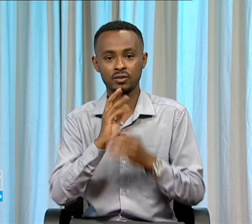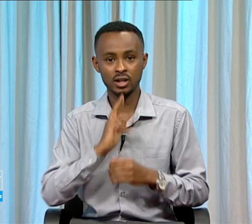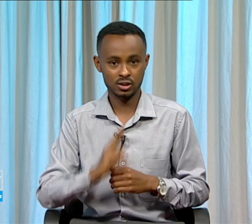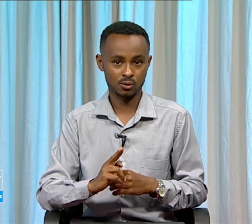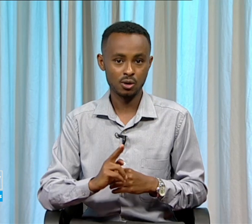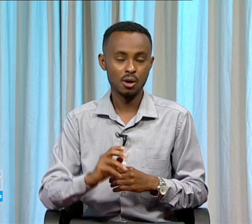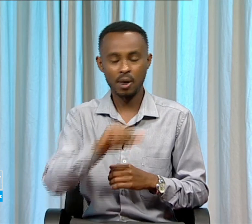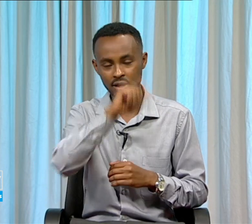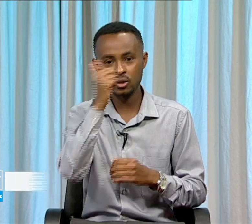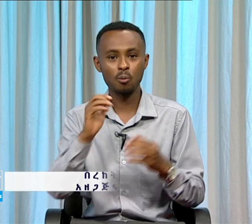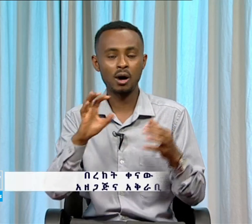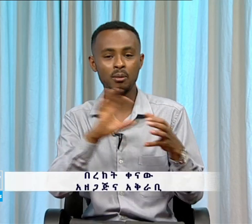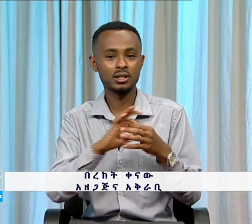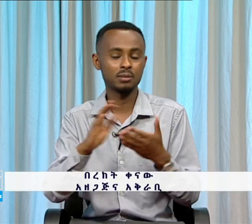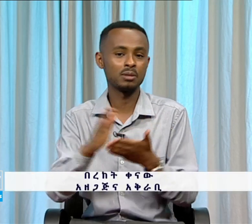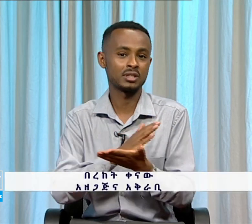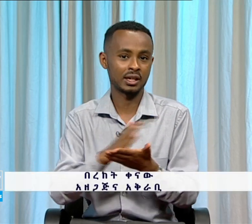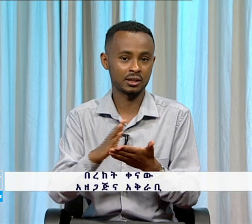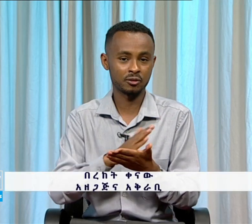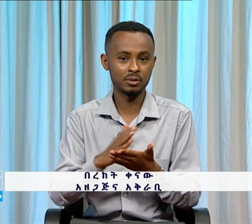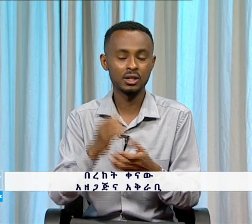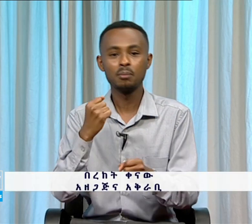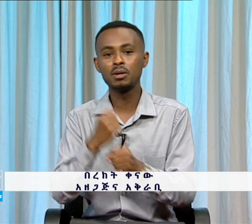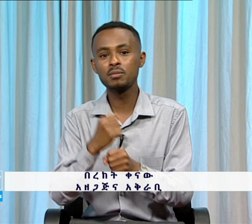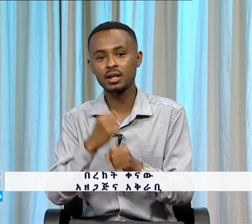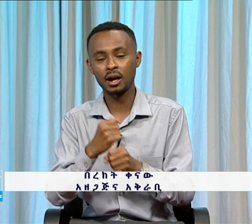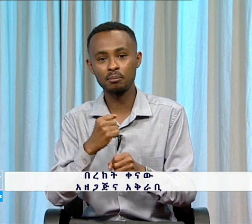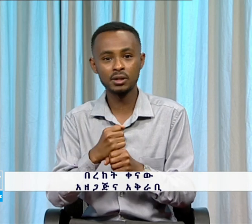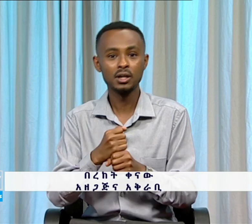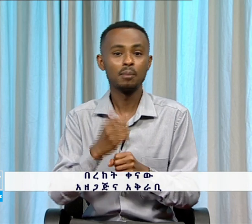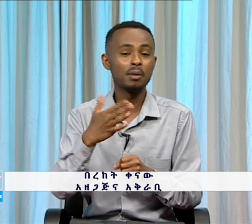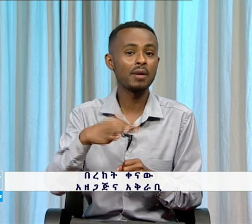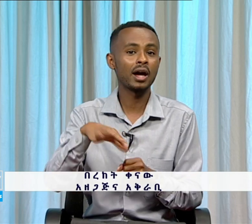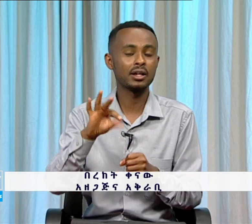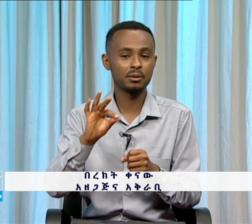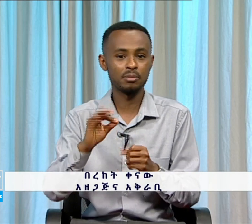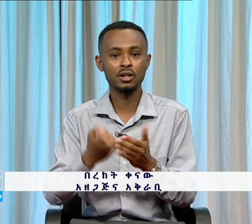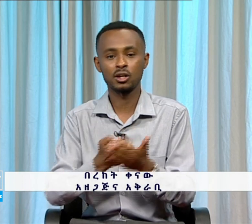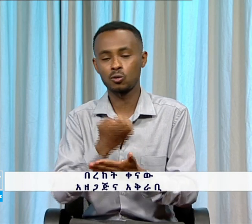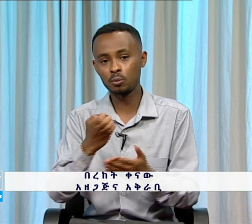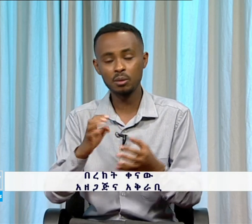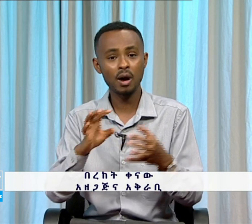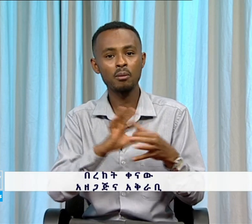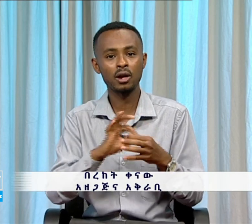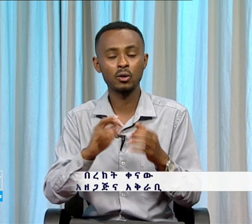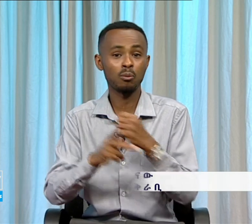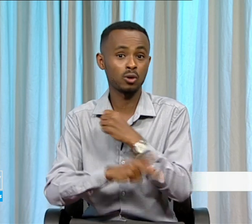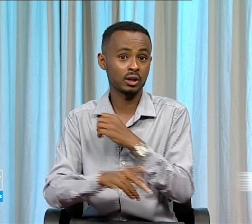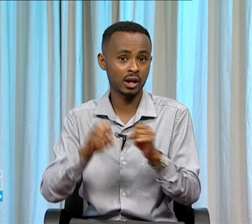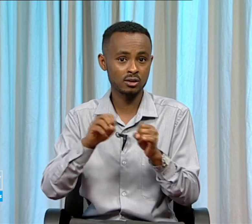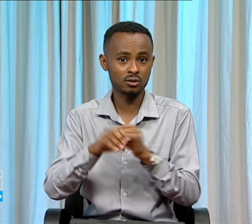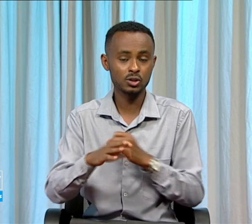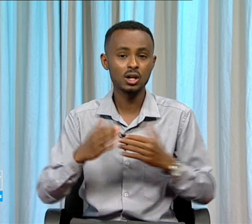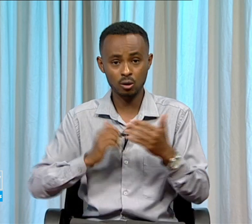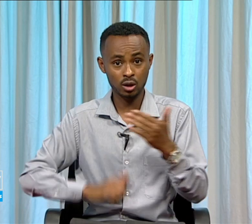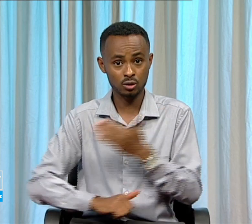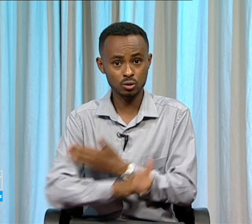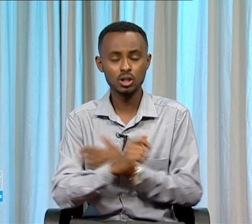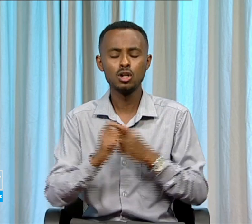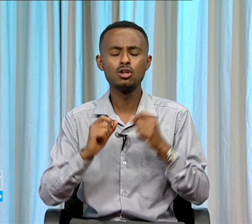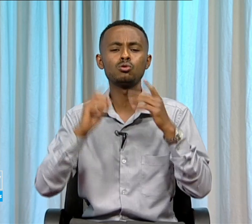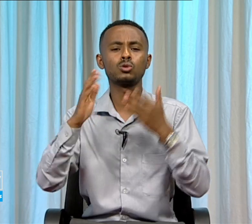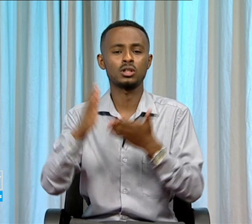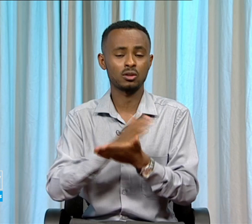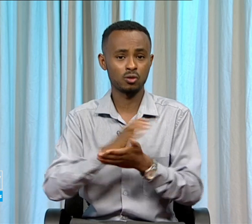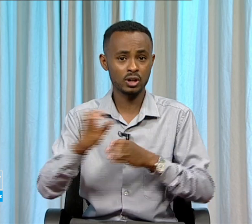አንድ ክፍል ናቸው። ማንኛውም ማህበረሰብ በሚሳተፍበት በሚሰራበት በሚያገኝበት የኢኮኖሚ ማህበራዊና ፖለቲካዊ ዘርፎች አካል